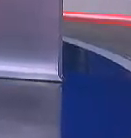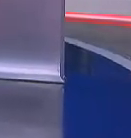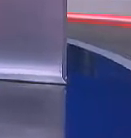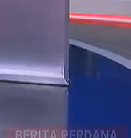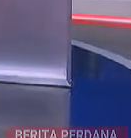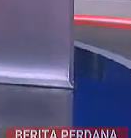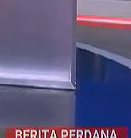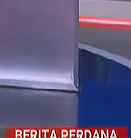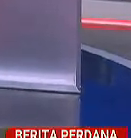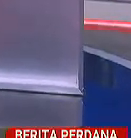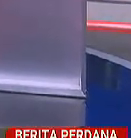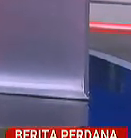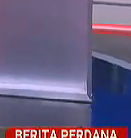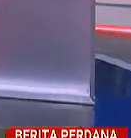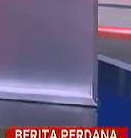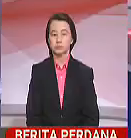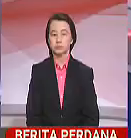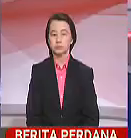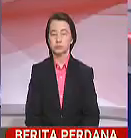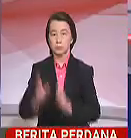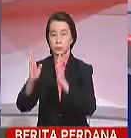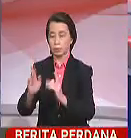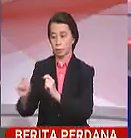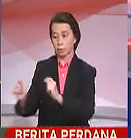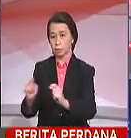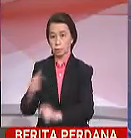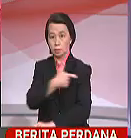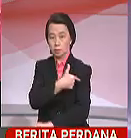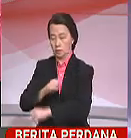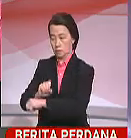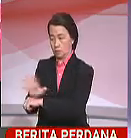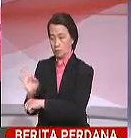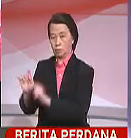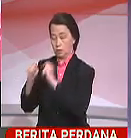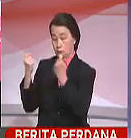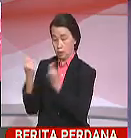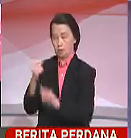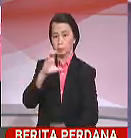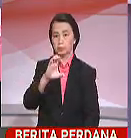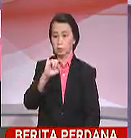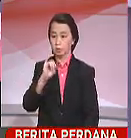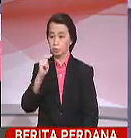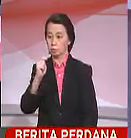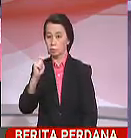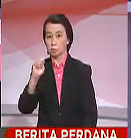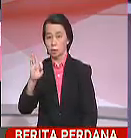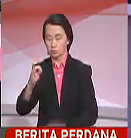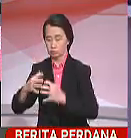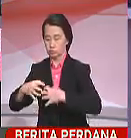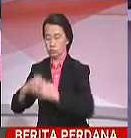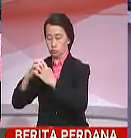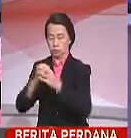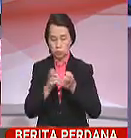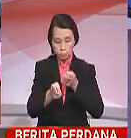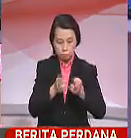Pasukan petugas khas dikenali sebagai Badan Bertindak Imunisasi COVID-19 CITF ditubuhkan bagi menguruskan